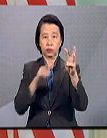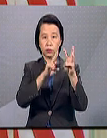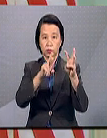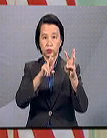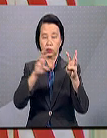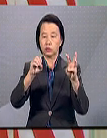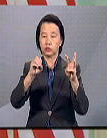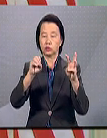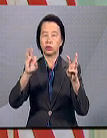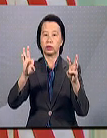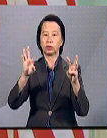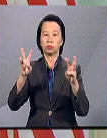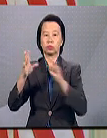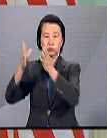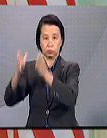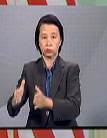16,097 anggota.